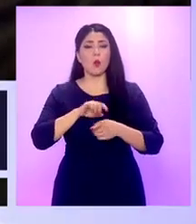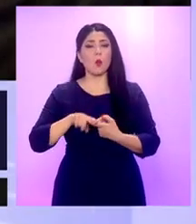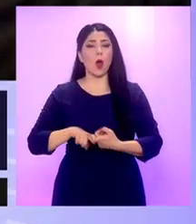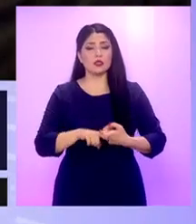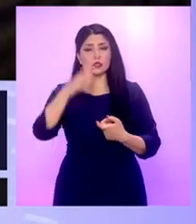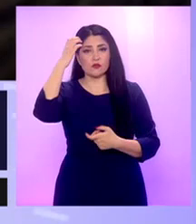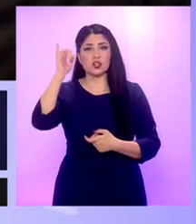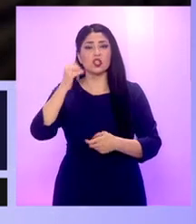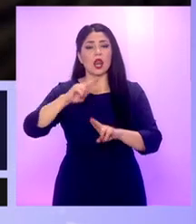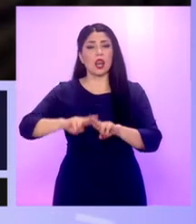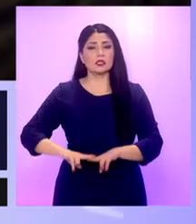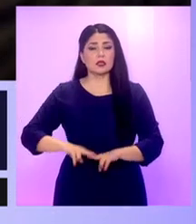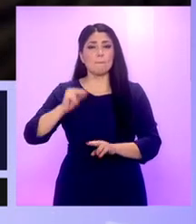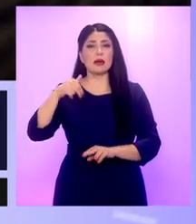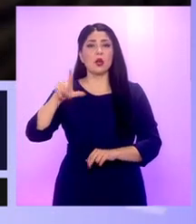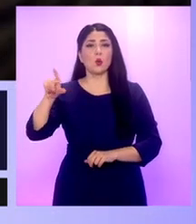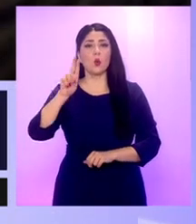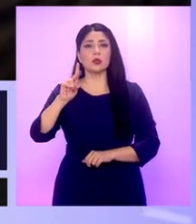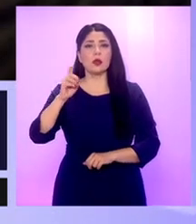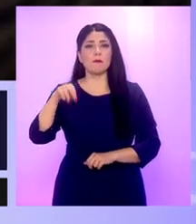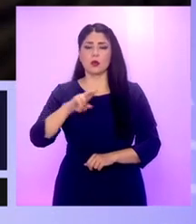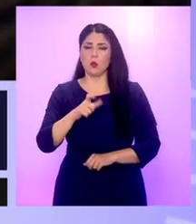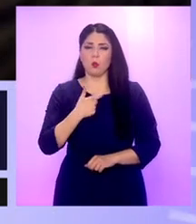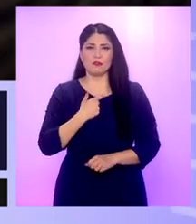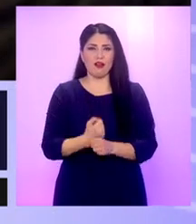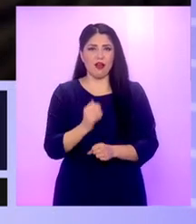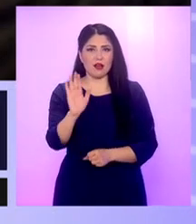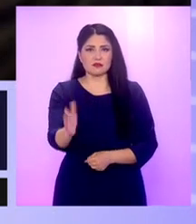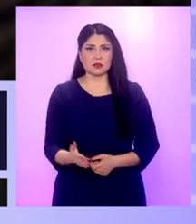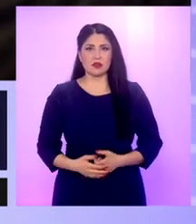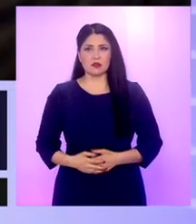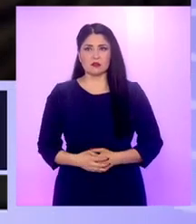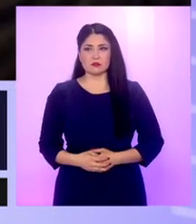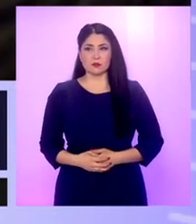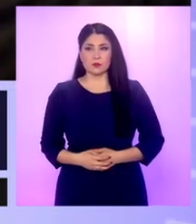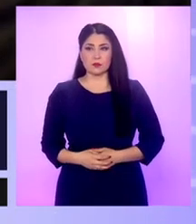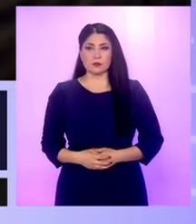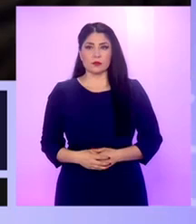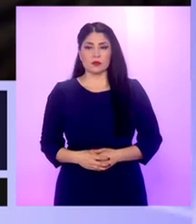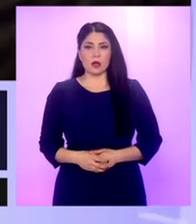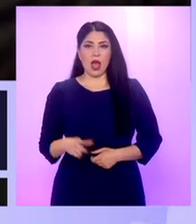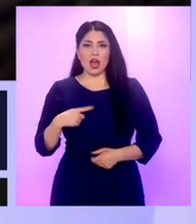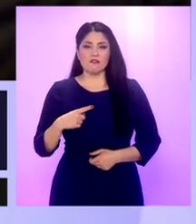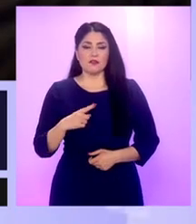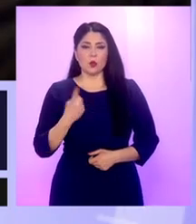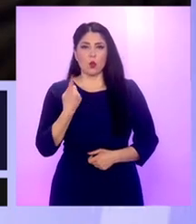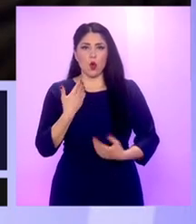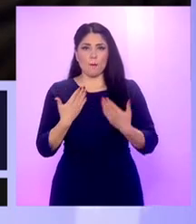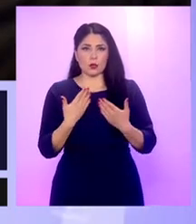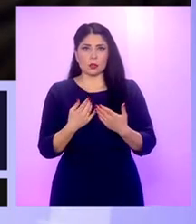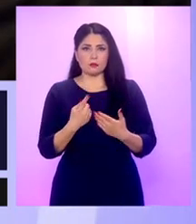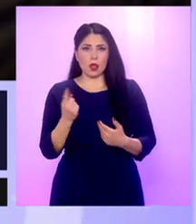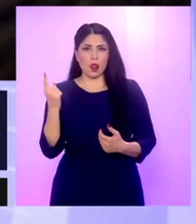PNL doar cu UDMR. Nu pot să fac așa ceva. Ar fi un gest de o